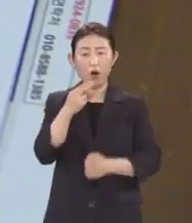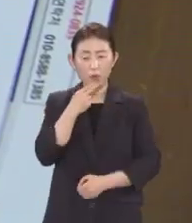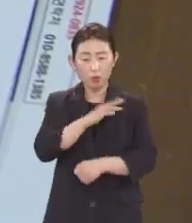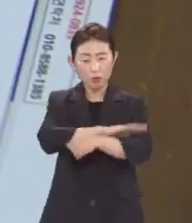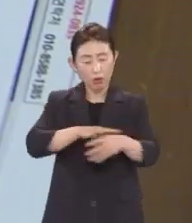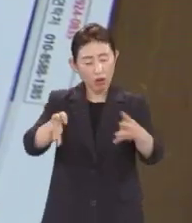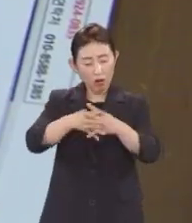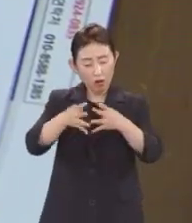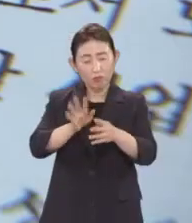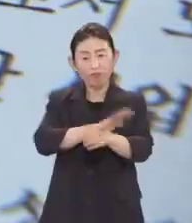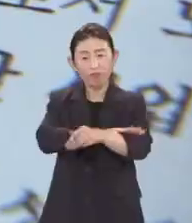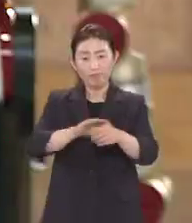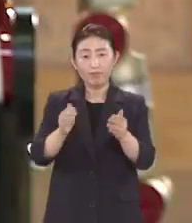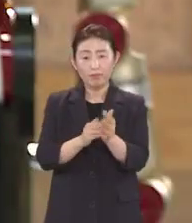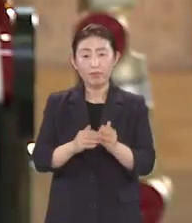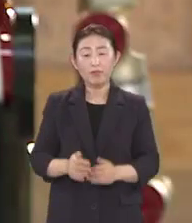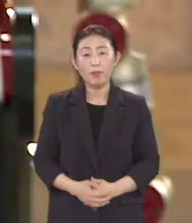있습니다.